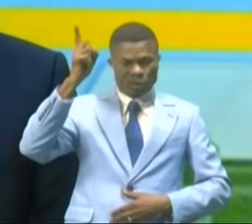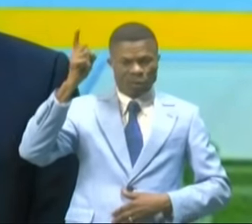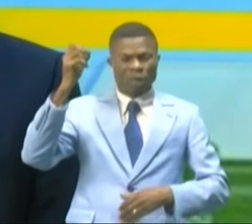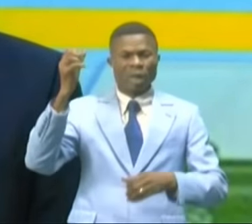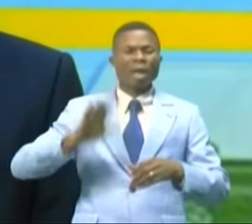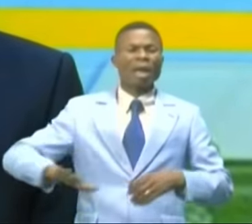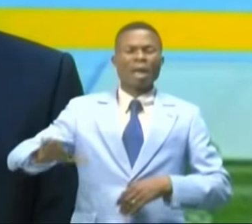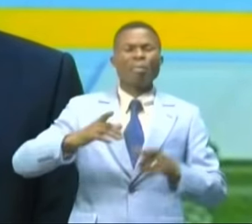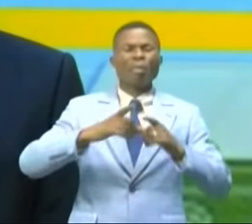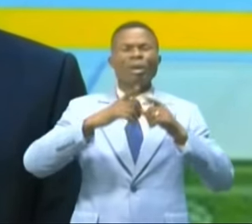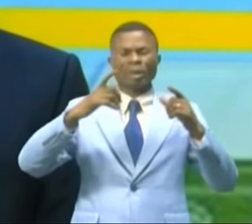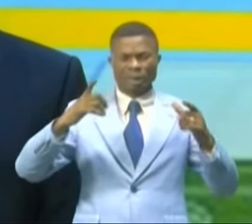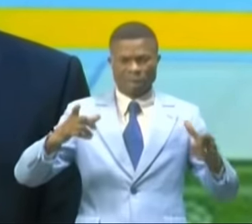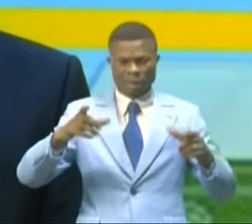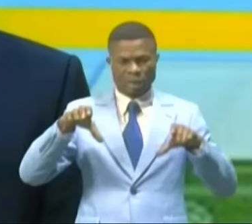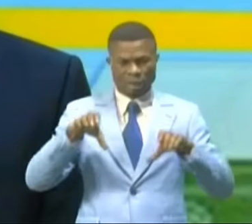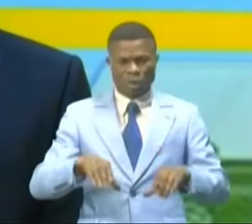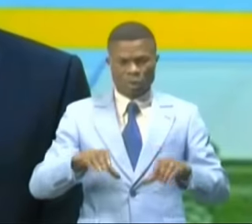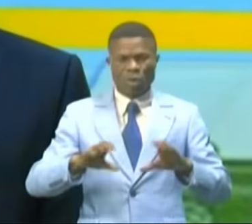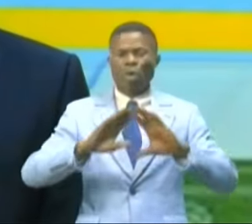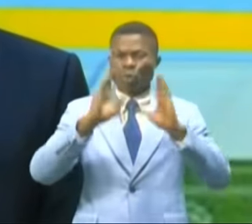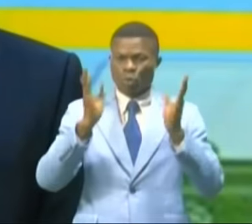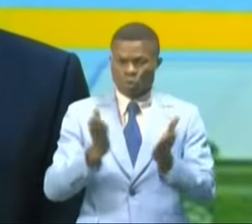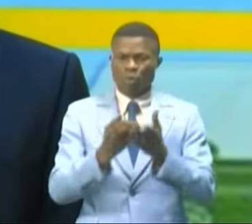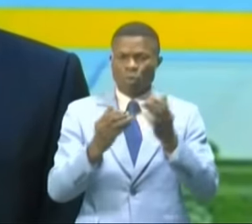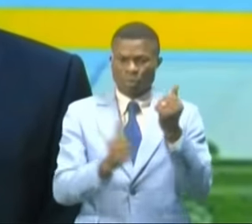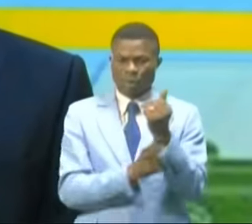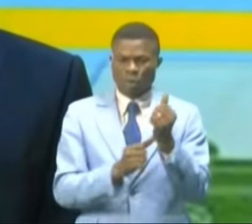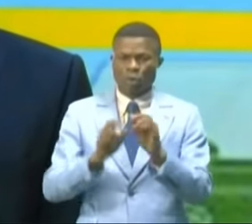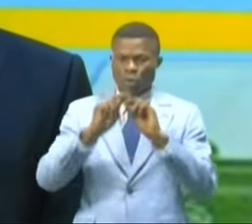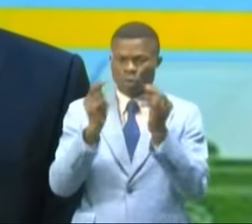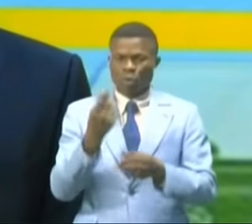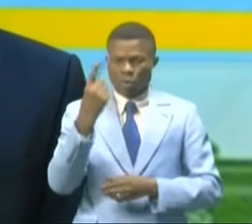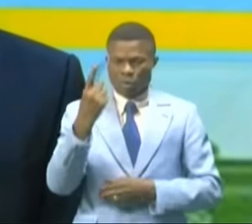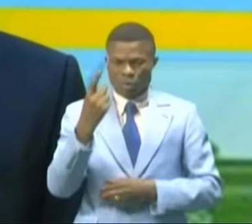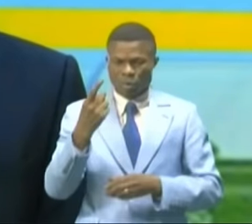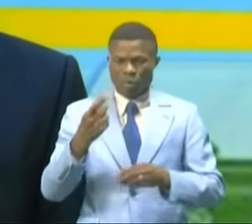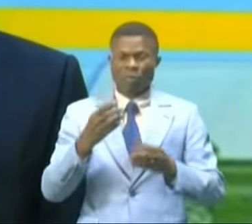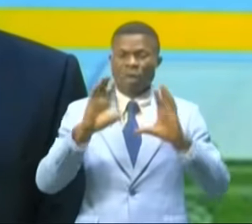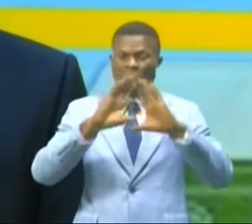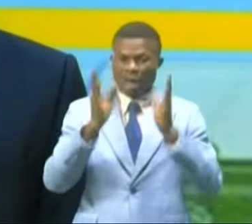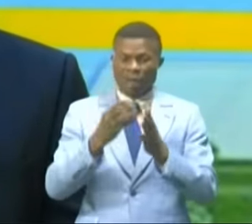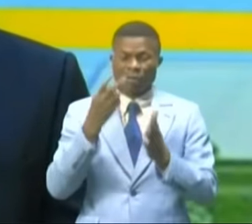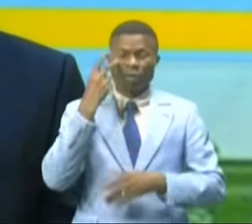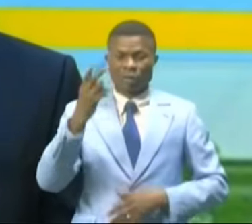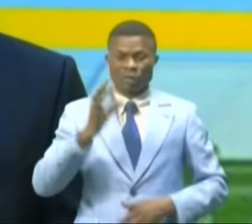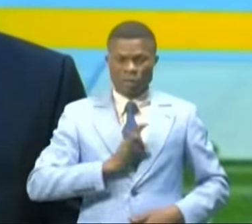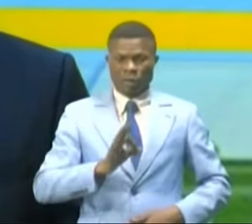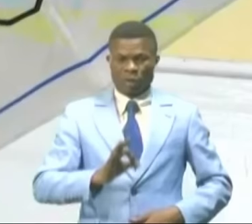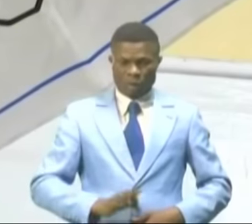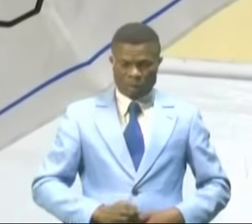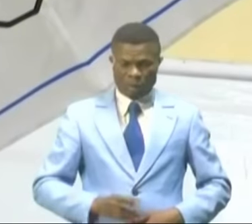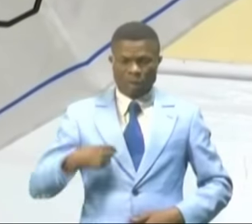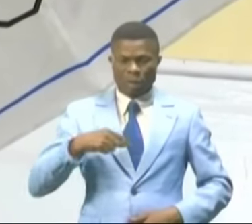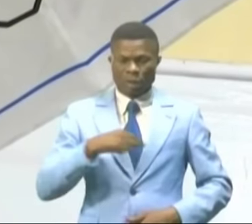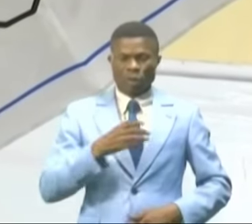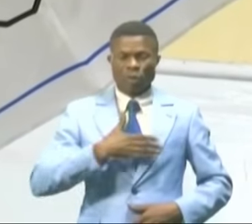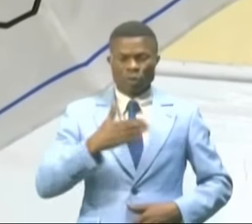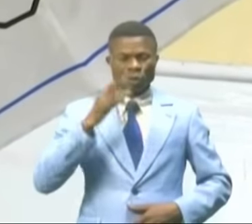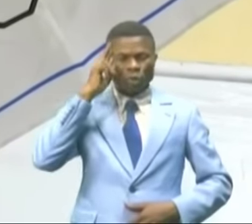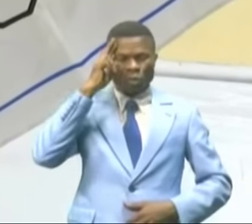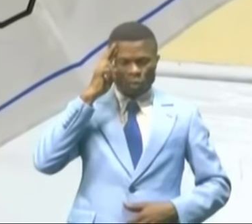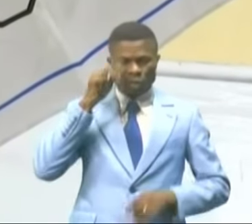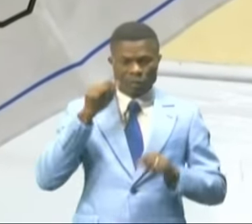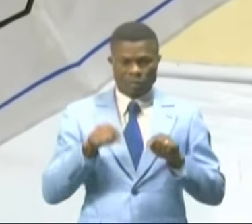parti. Et ensemble, avec pratiquement toute la vision du chef de l'État, nous essayons de